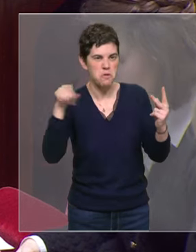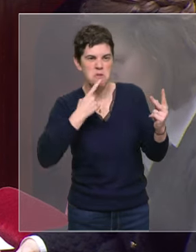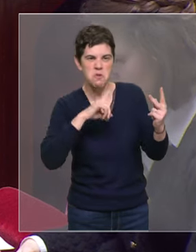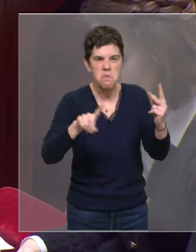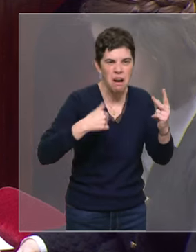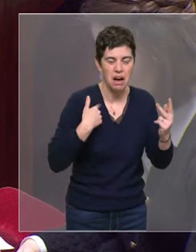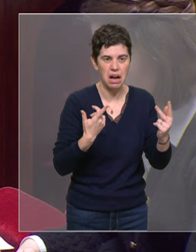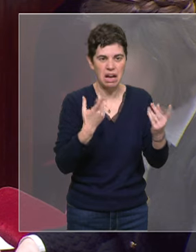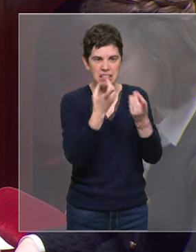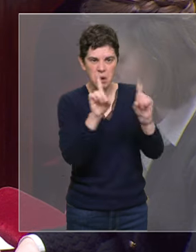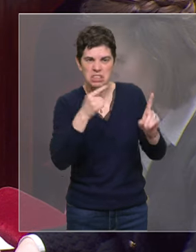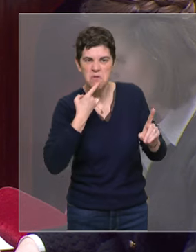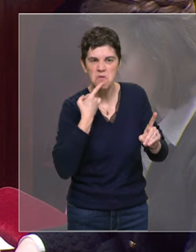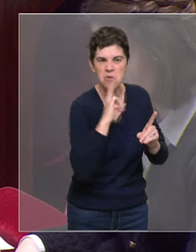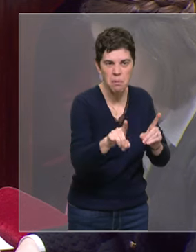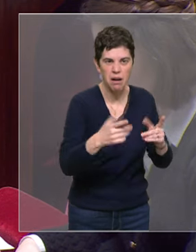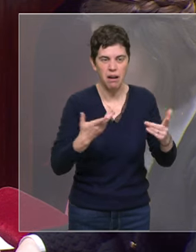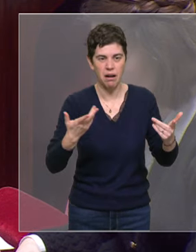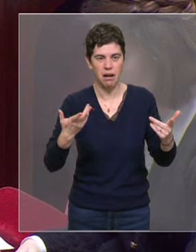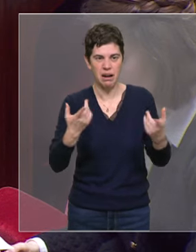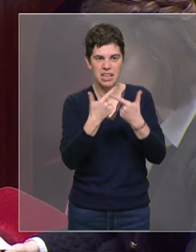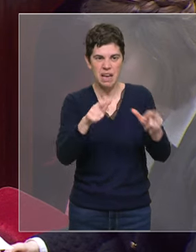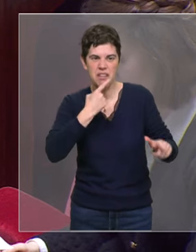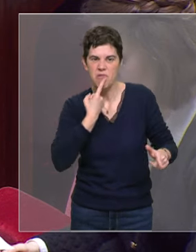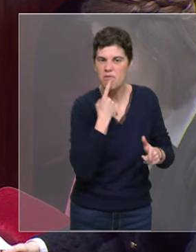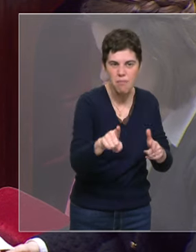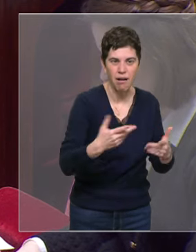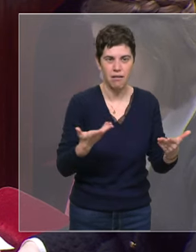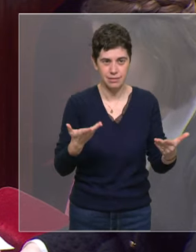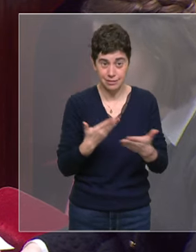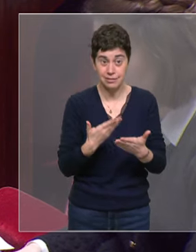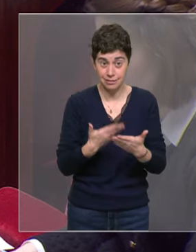de la démocratie, les valeurs de la liberté.